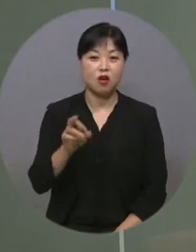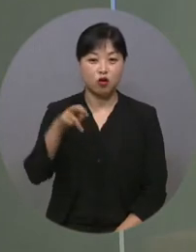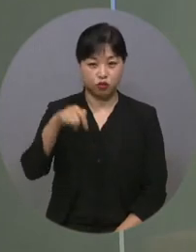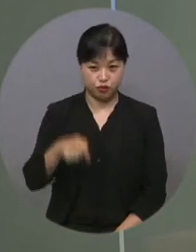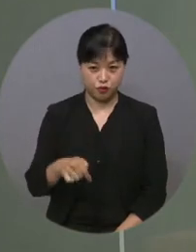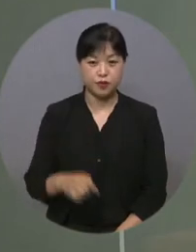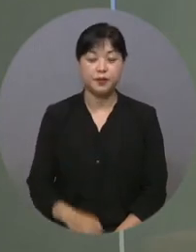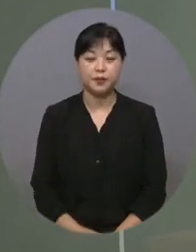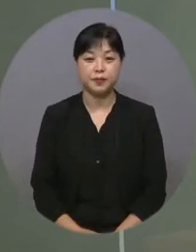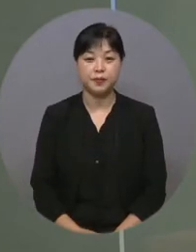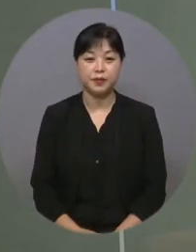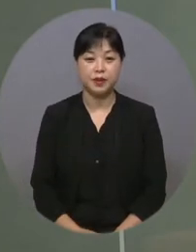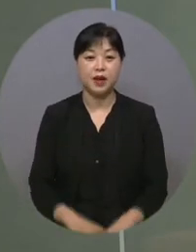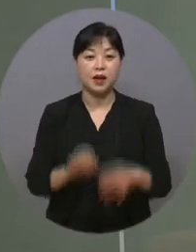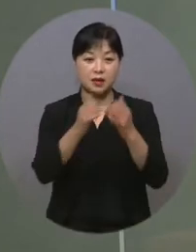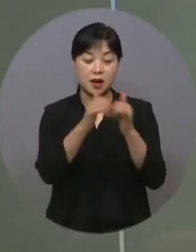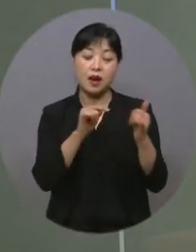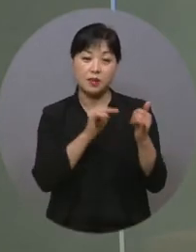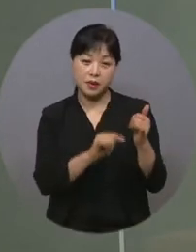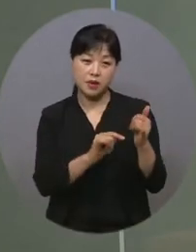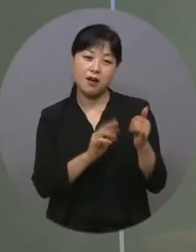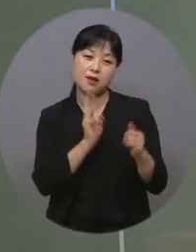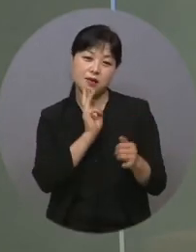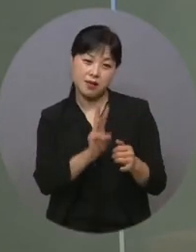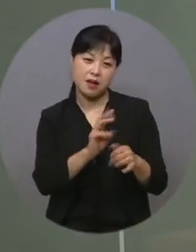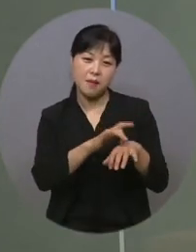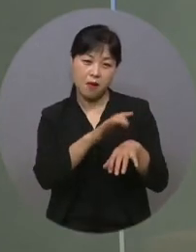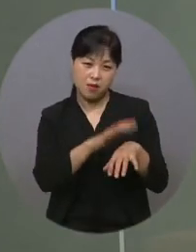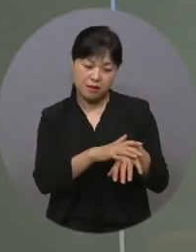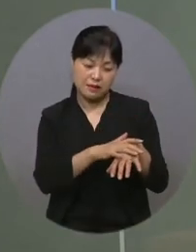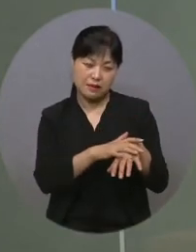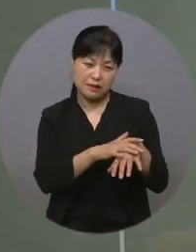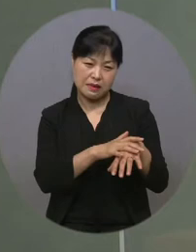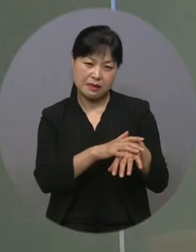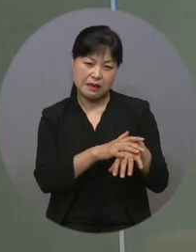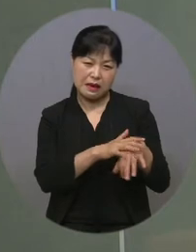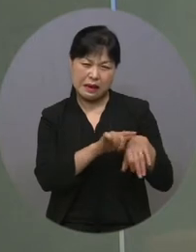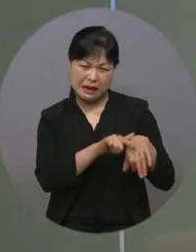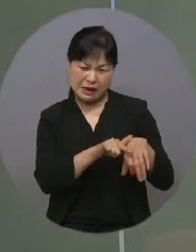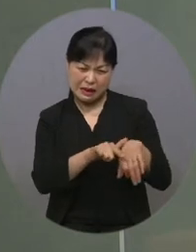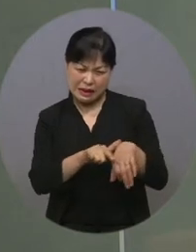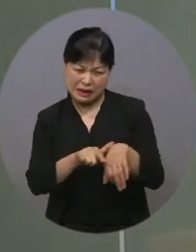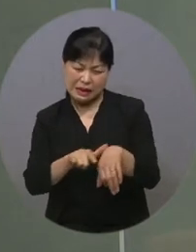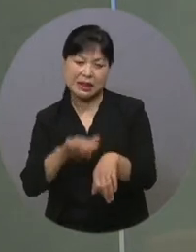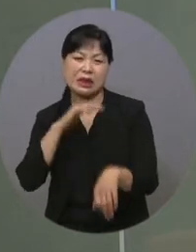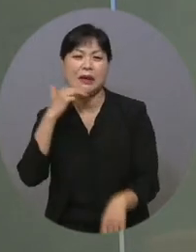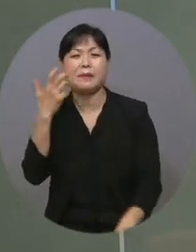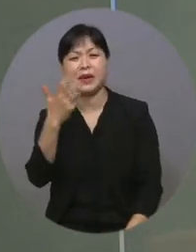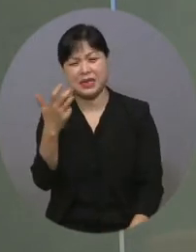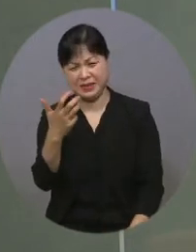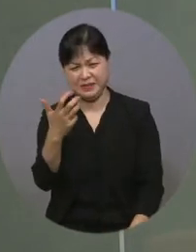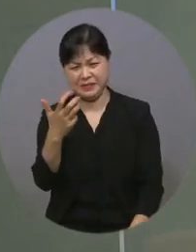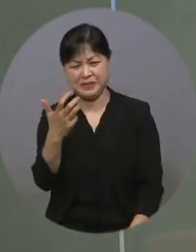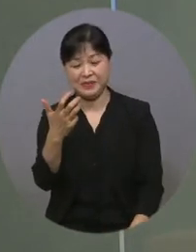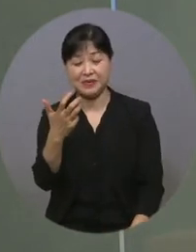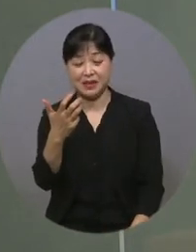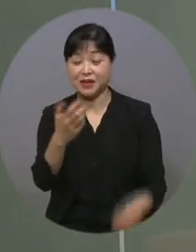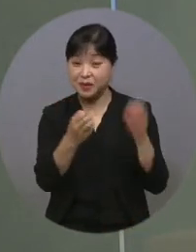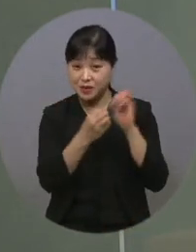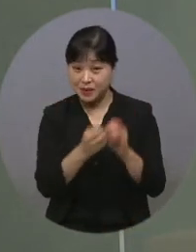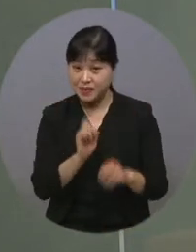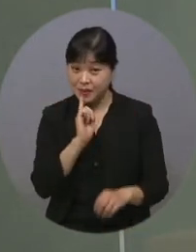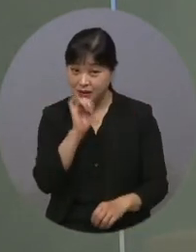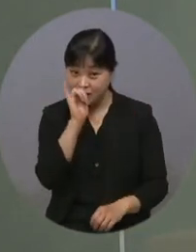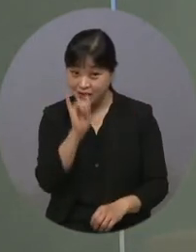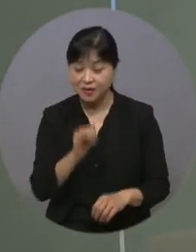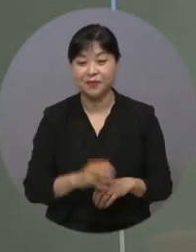사람이 세 살 버릇은 여든 간다. 이런 속담이 있습니다.